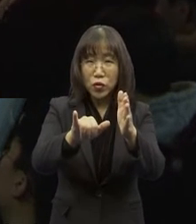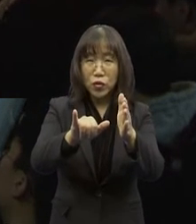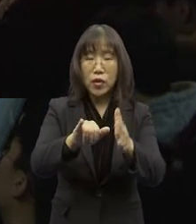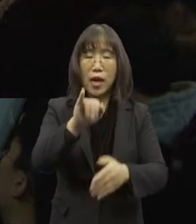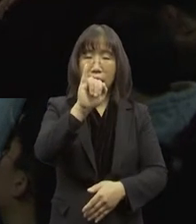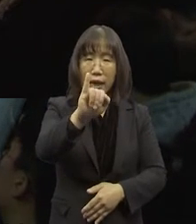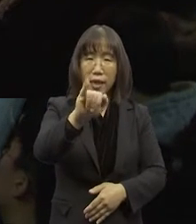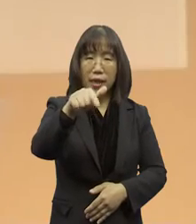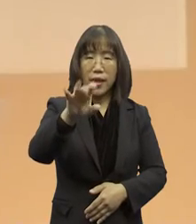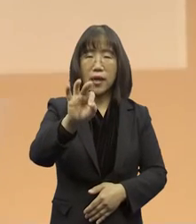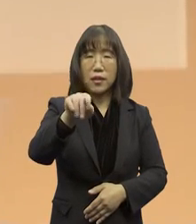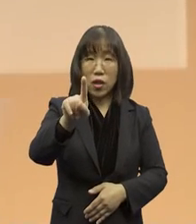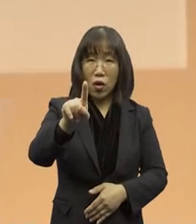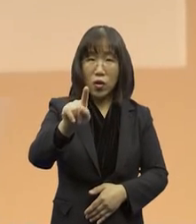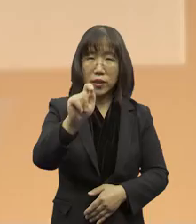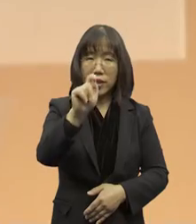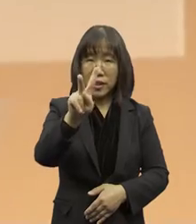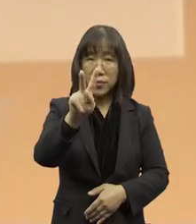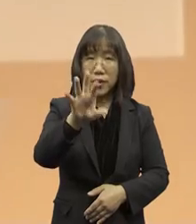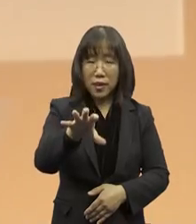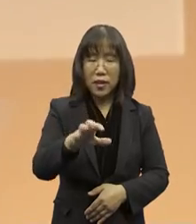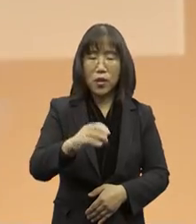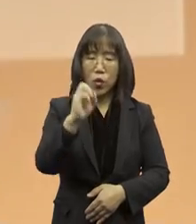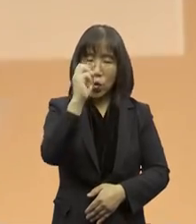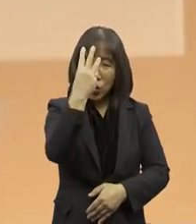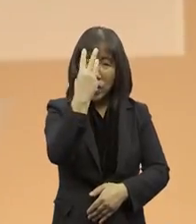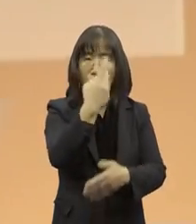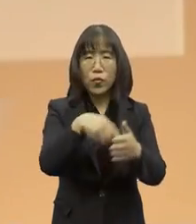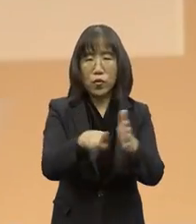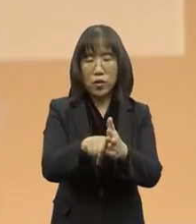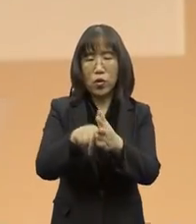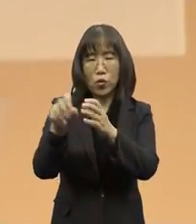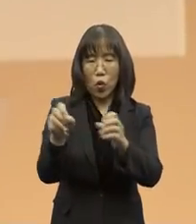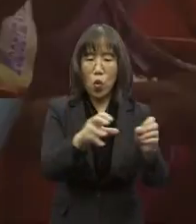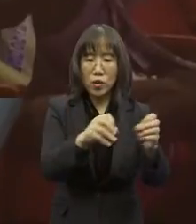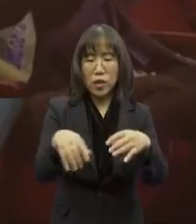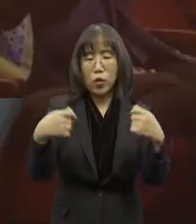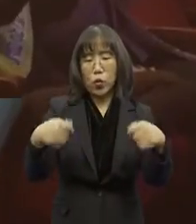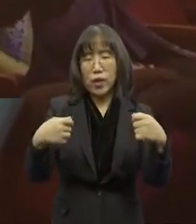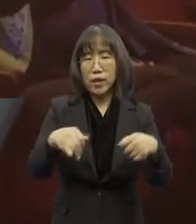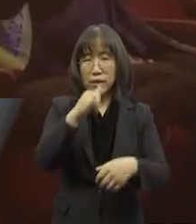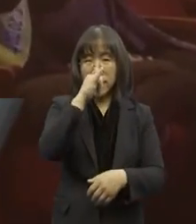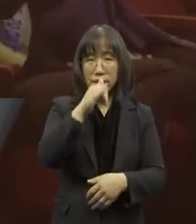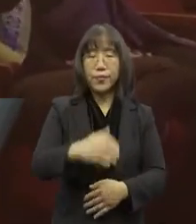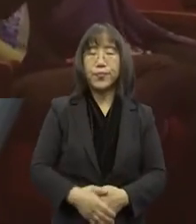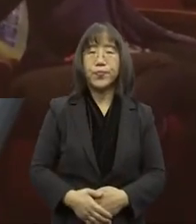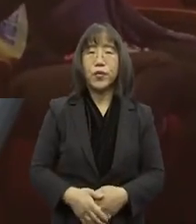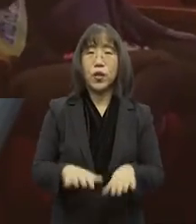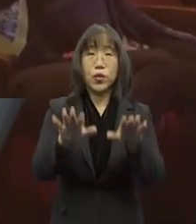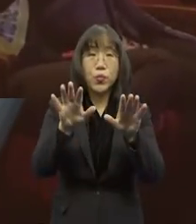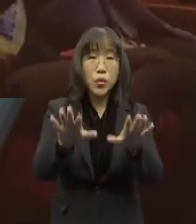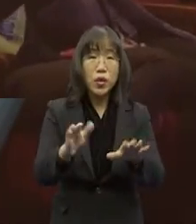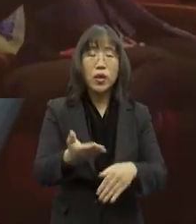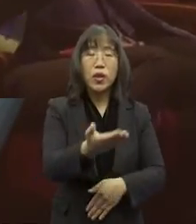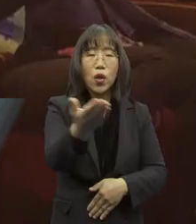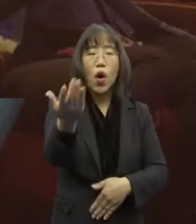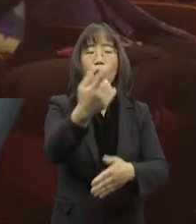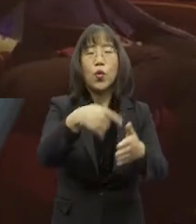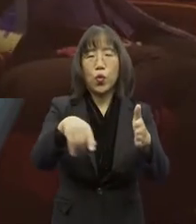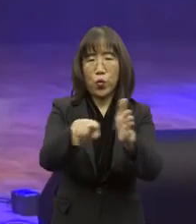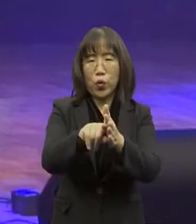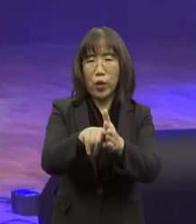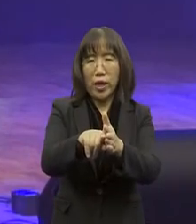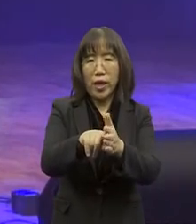아이강서TV 채널에서 고3 청소년을 위해 온택트 토크 콘서트도 열립니다. 비기너, 비상을